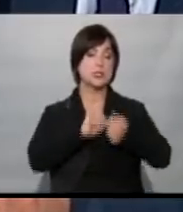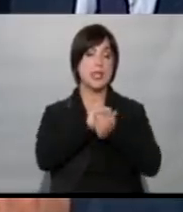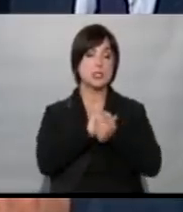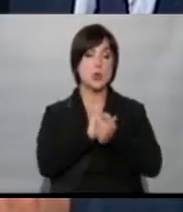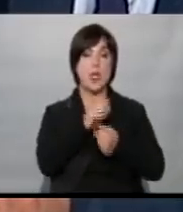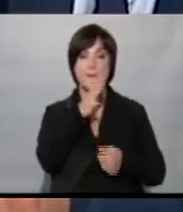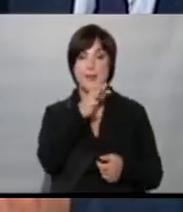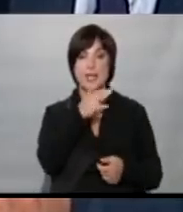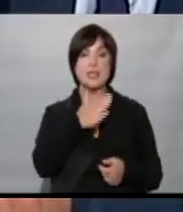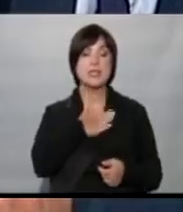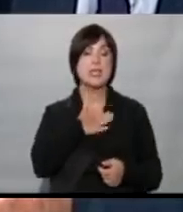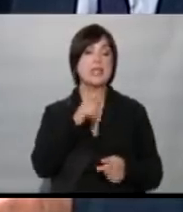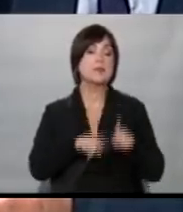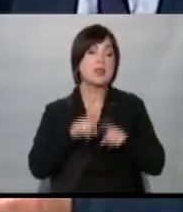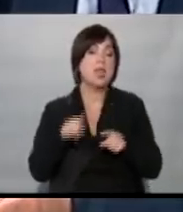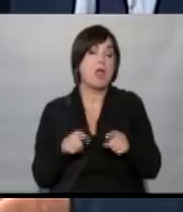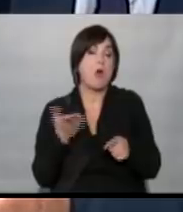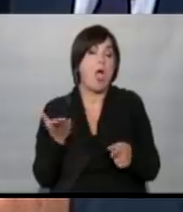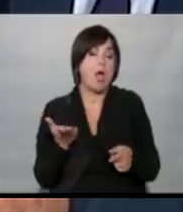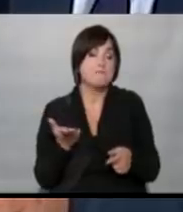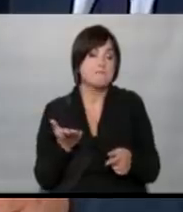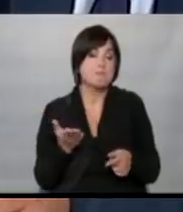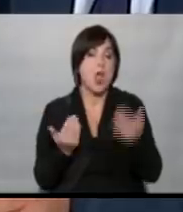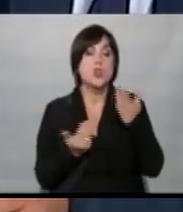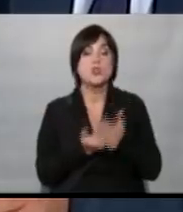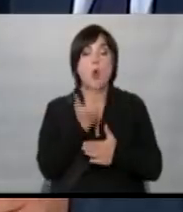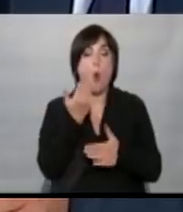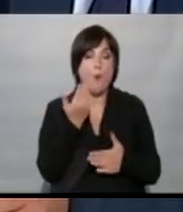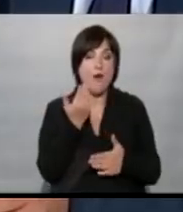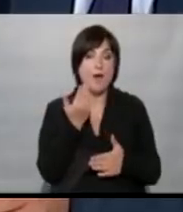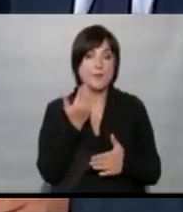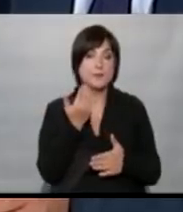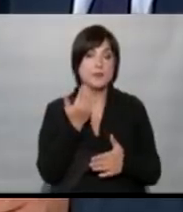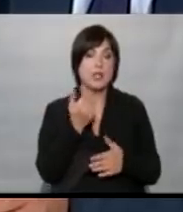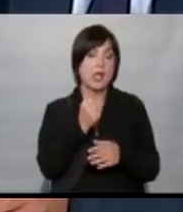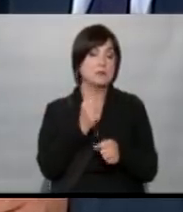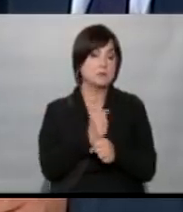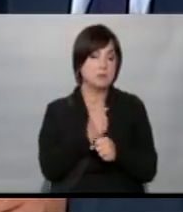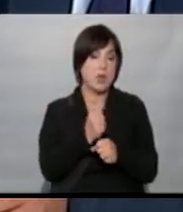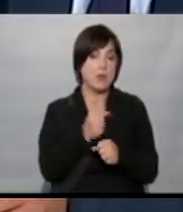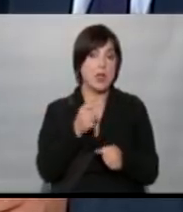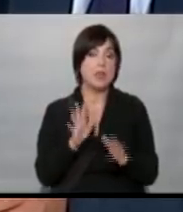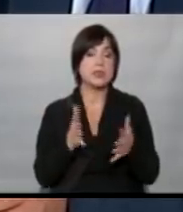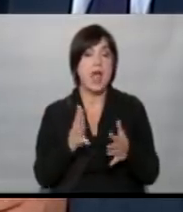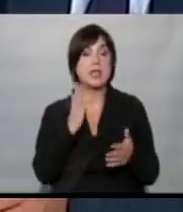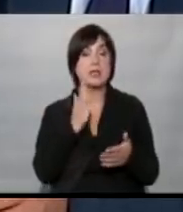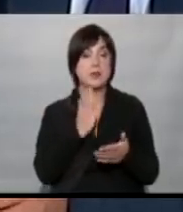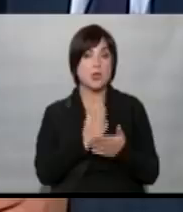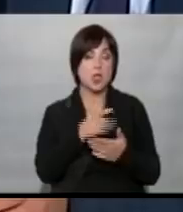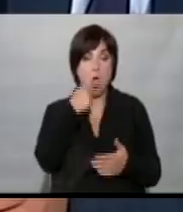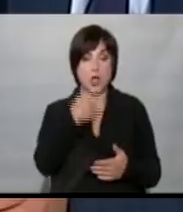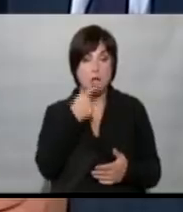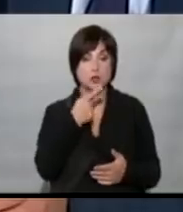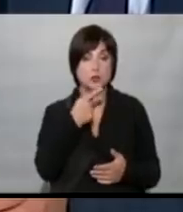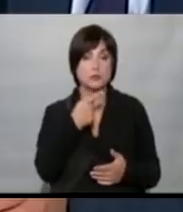македонска. Значи ние сме некоја нова творевина. Дали ќе тоа ќе го